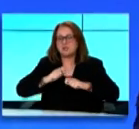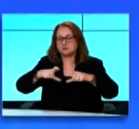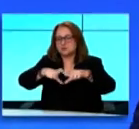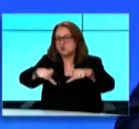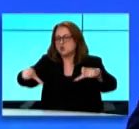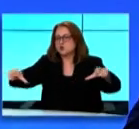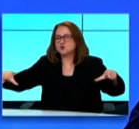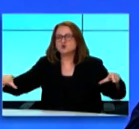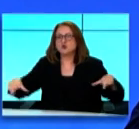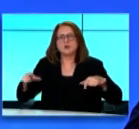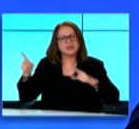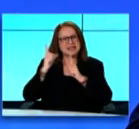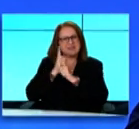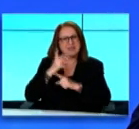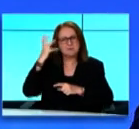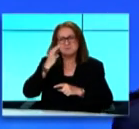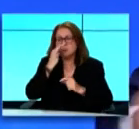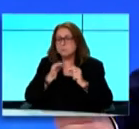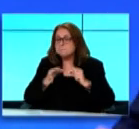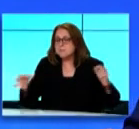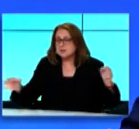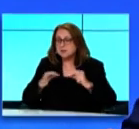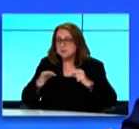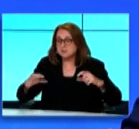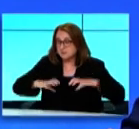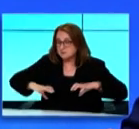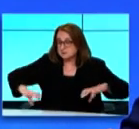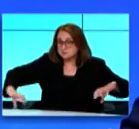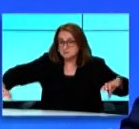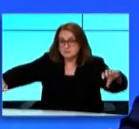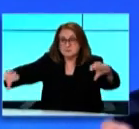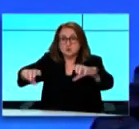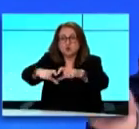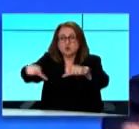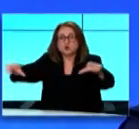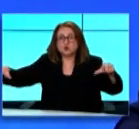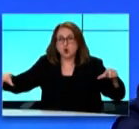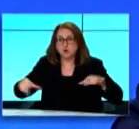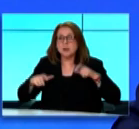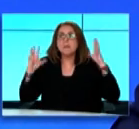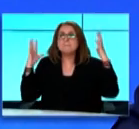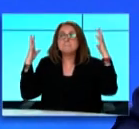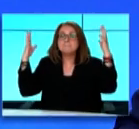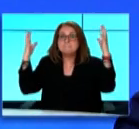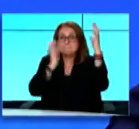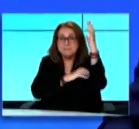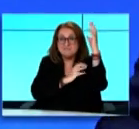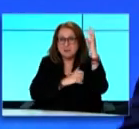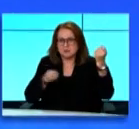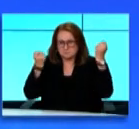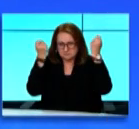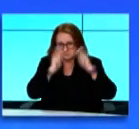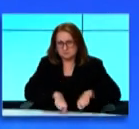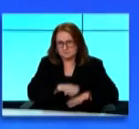τις καταστροφικές πυρκαγιές των τελευταίων ημερών έδωσε ο Κυριάκος Μητσοτάκης σε συνέντευξη τύπου που παραχώρησε το μεσημέρι